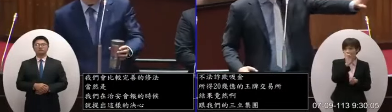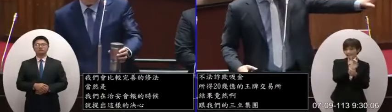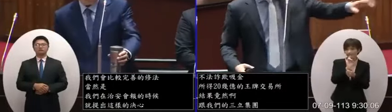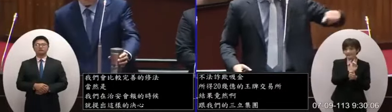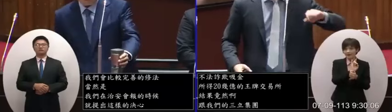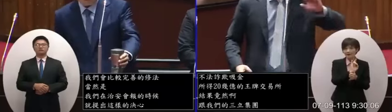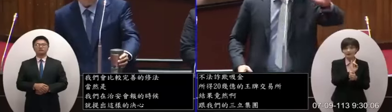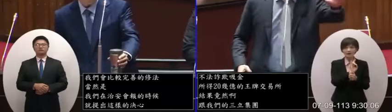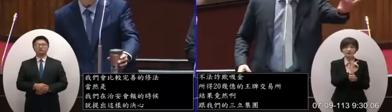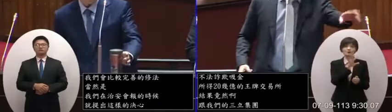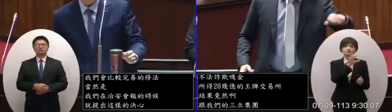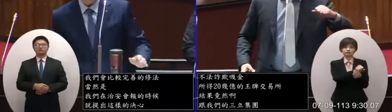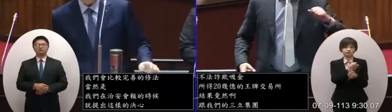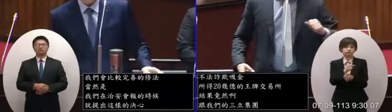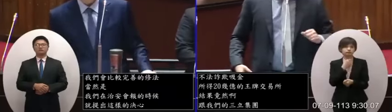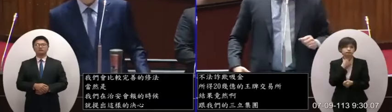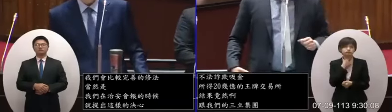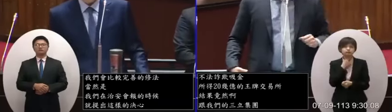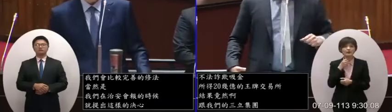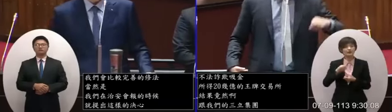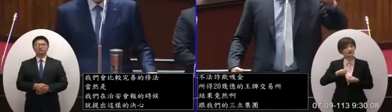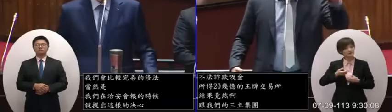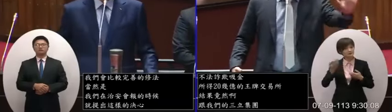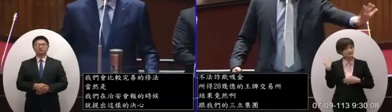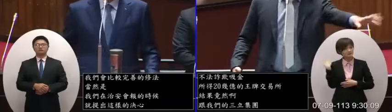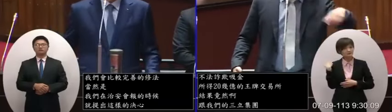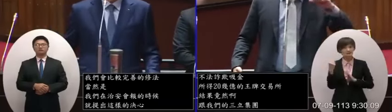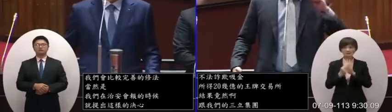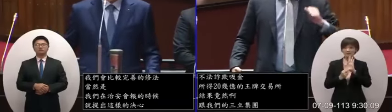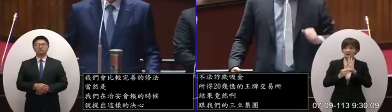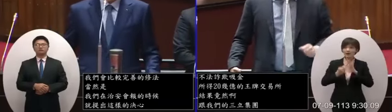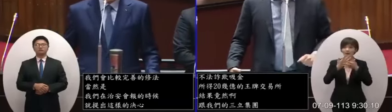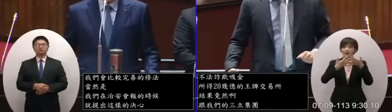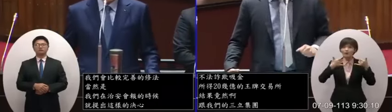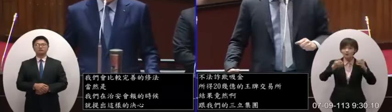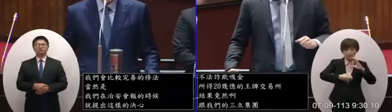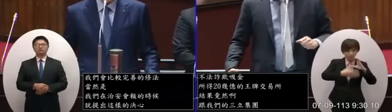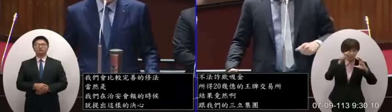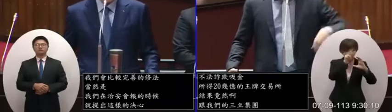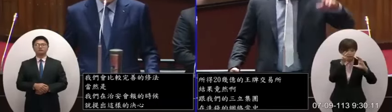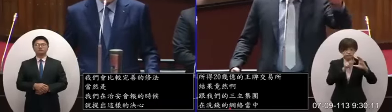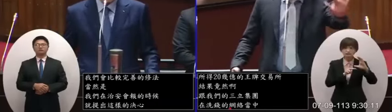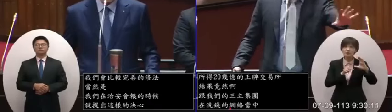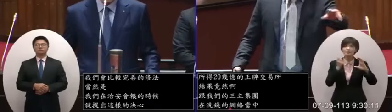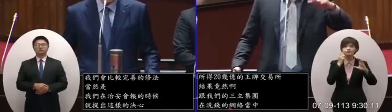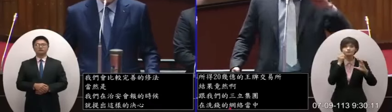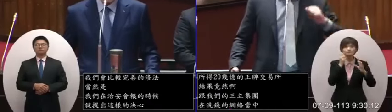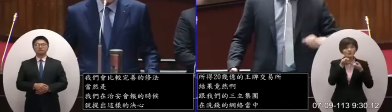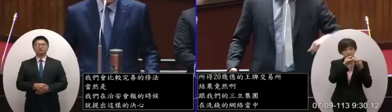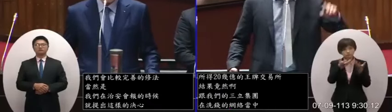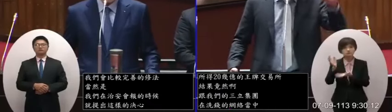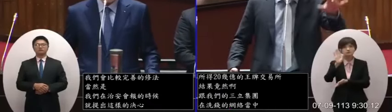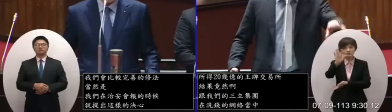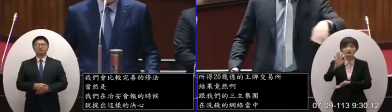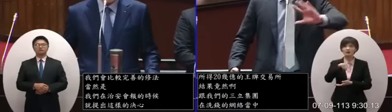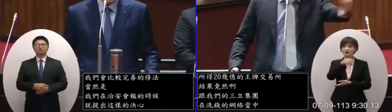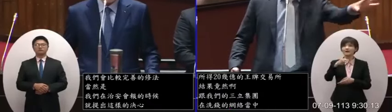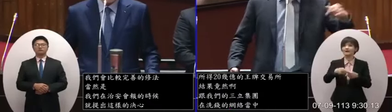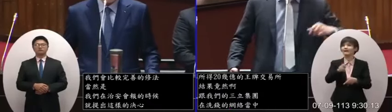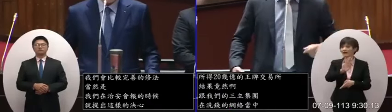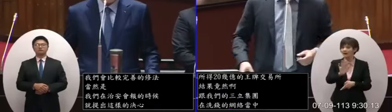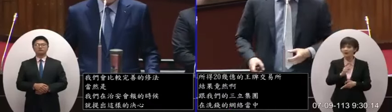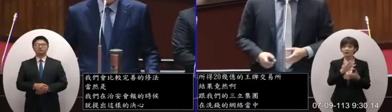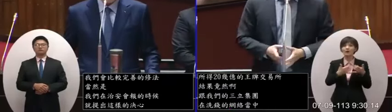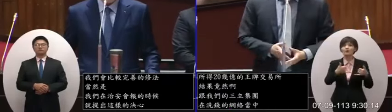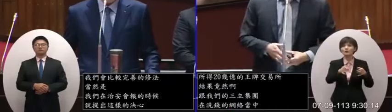啊，网络上有很多不实的资讯，哦，大家不要相信那不实的资讯，要求网络平台业者要去除不